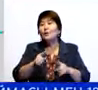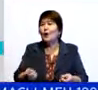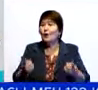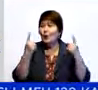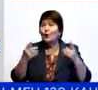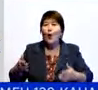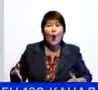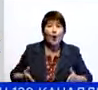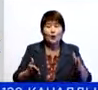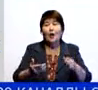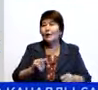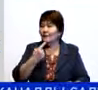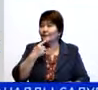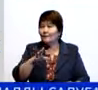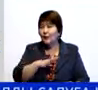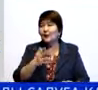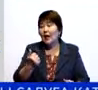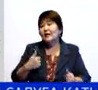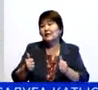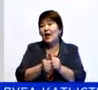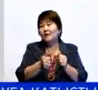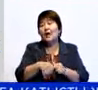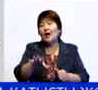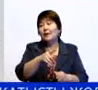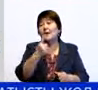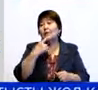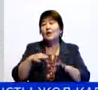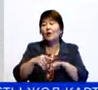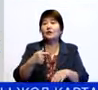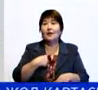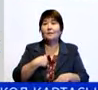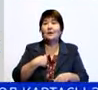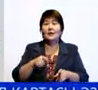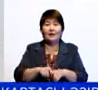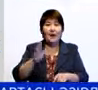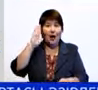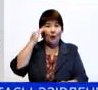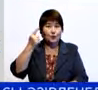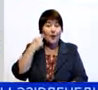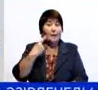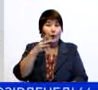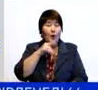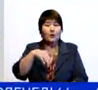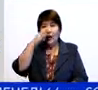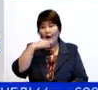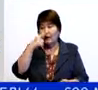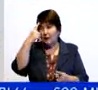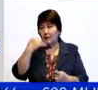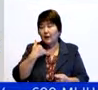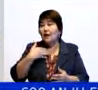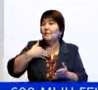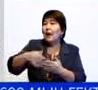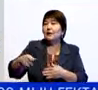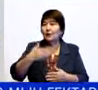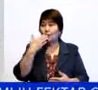үлкен жол, сондықтан да оңай болған жоқ. Жанымдағылардың барлығы бір ауыздан мені есімнен ауысты деп ойлайды. Бір уақытта әкем хабарласып, бас